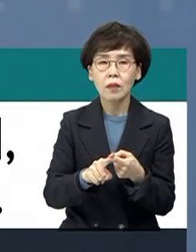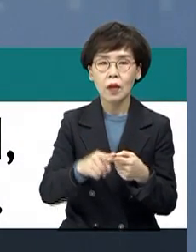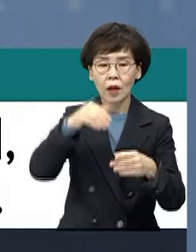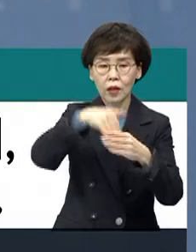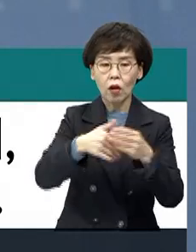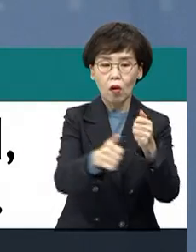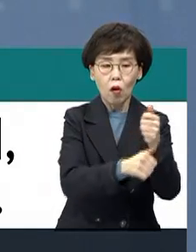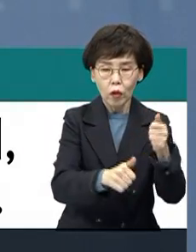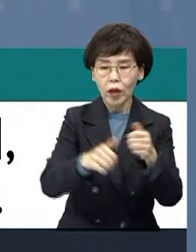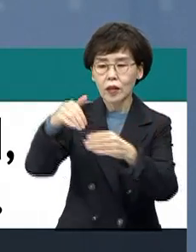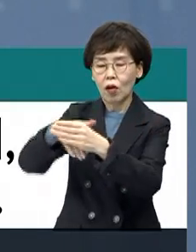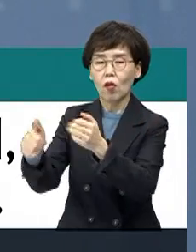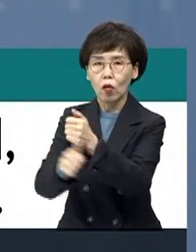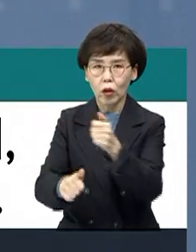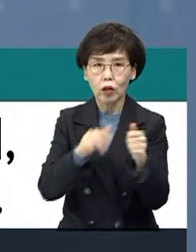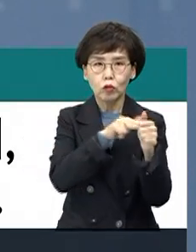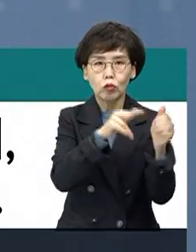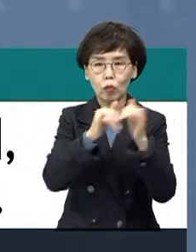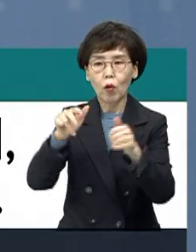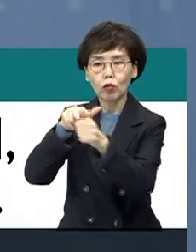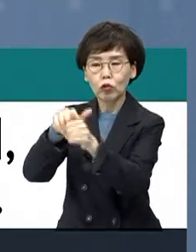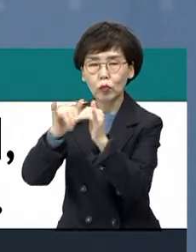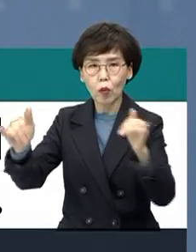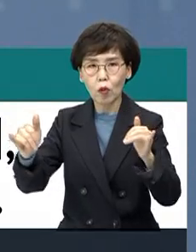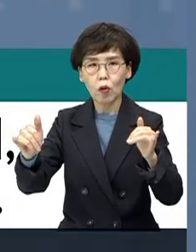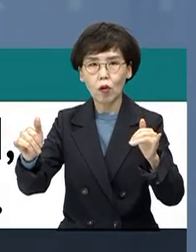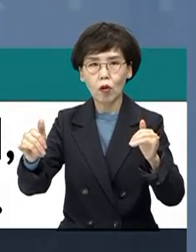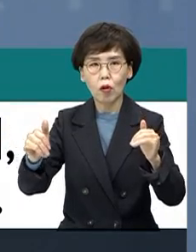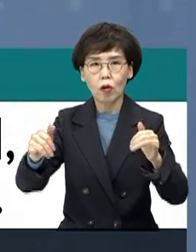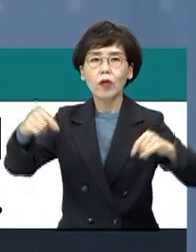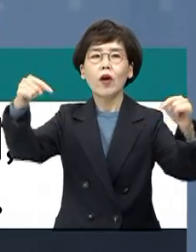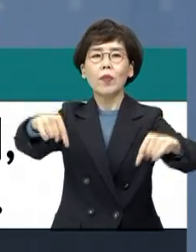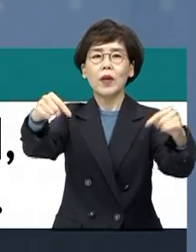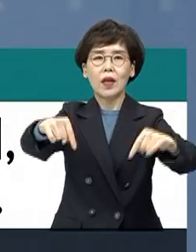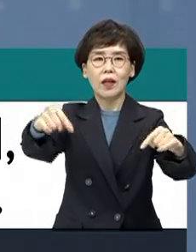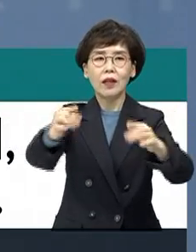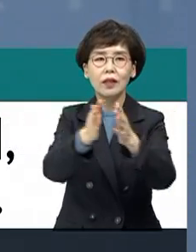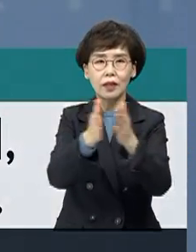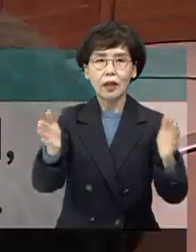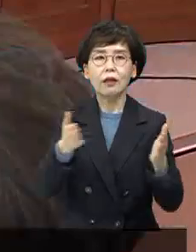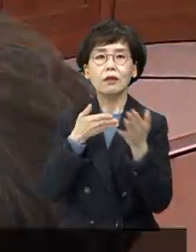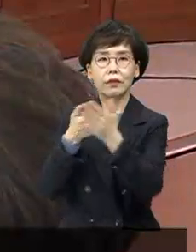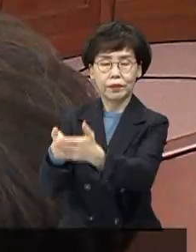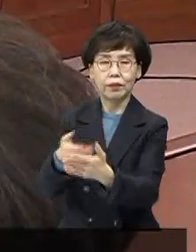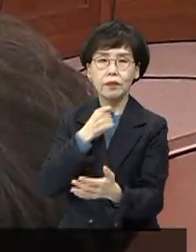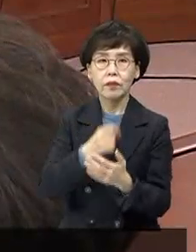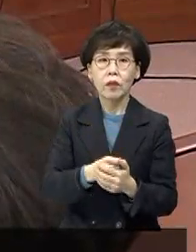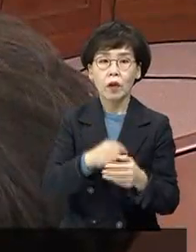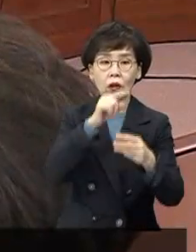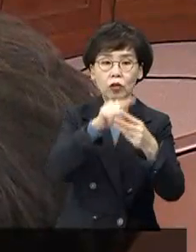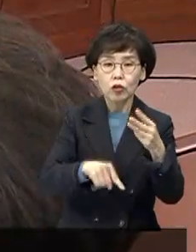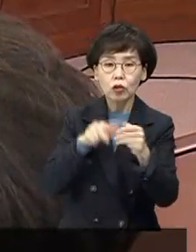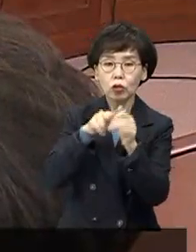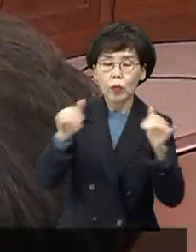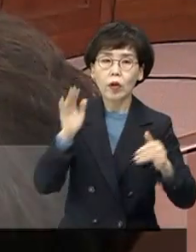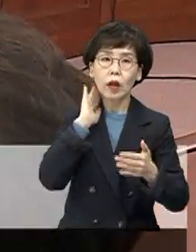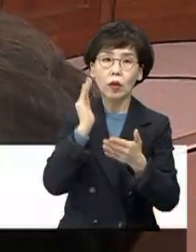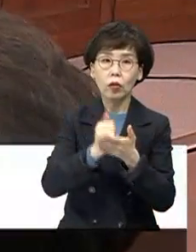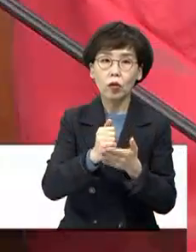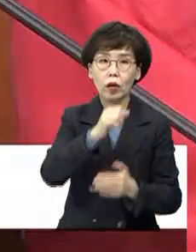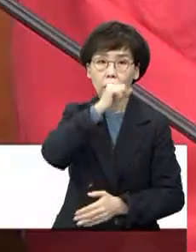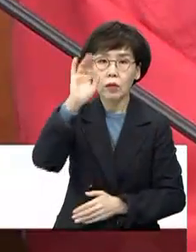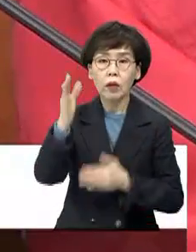선대위 대 선대위, 후보 대 후보 간의 협의를 곧바로 시작하자는 제안을 드립니다. 윤 후보는 대통령에